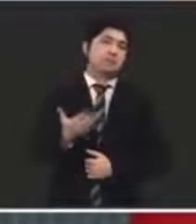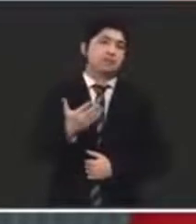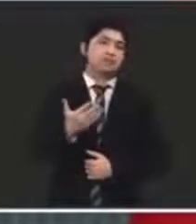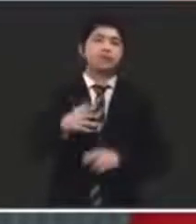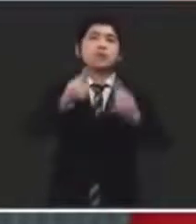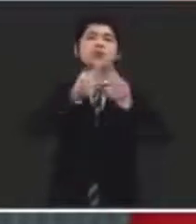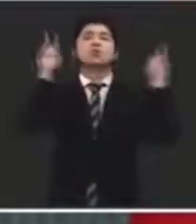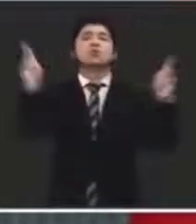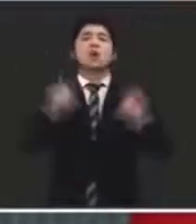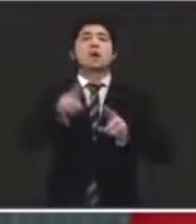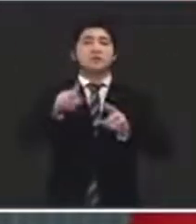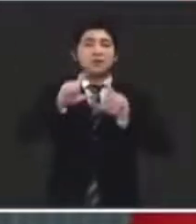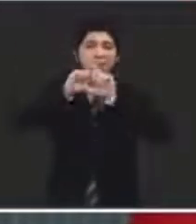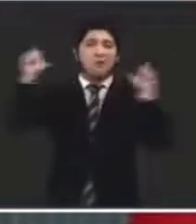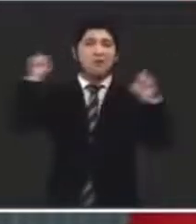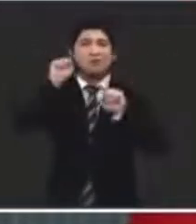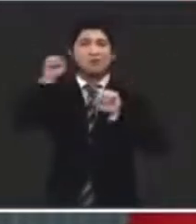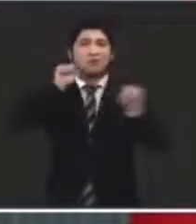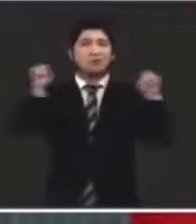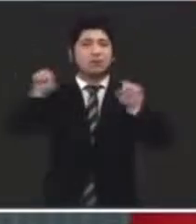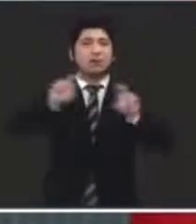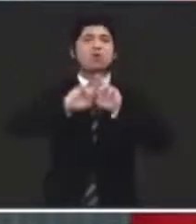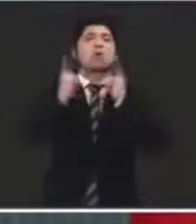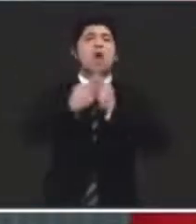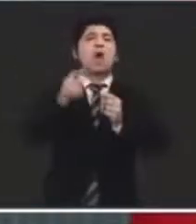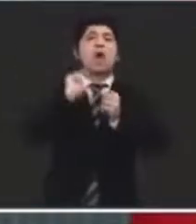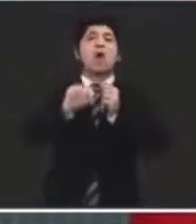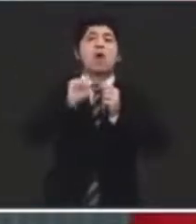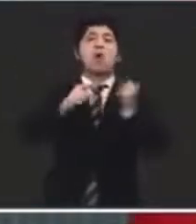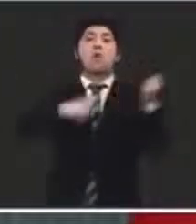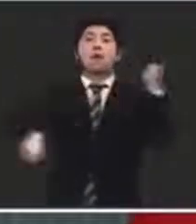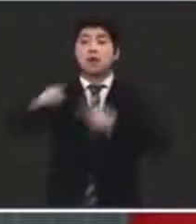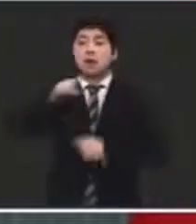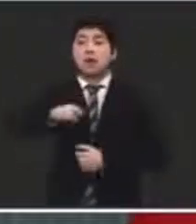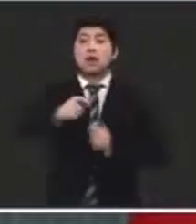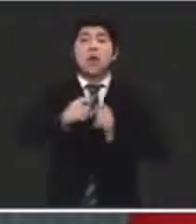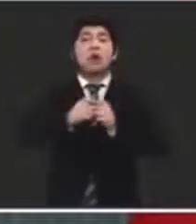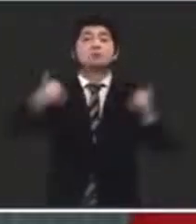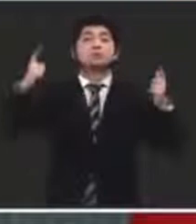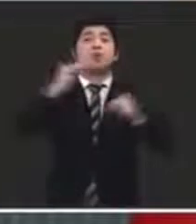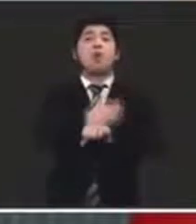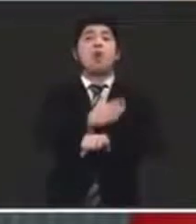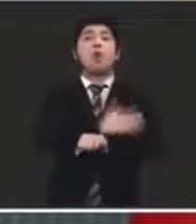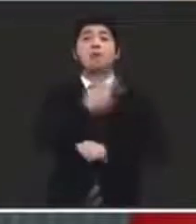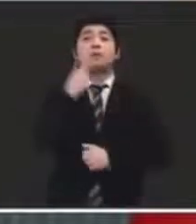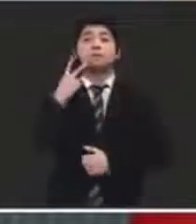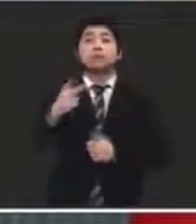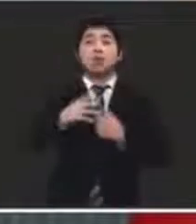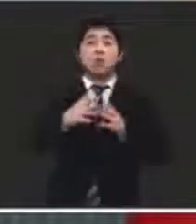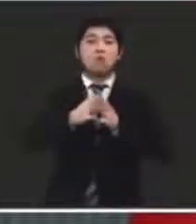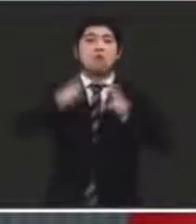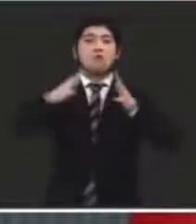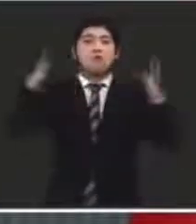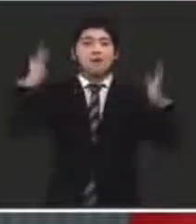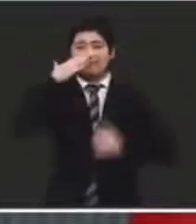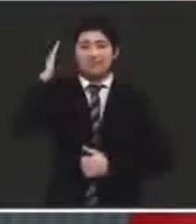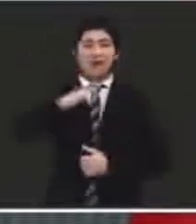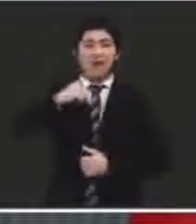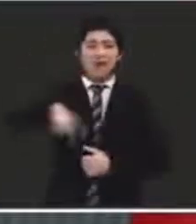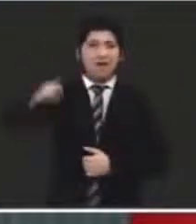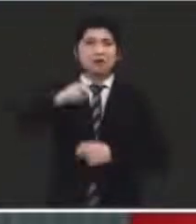uluslararası kuruluşlar küresel ekonominin ve gelişmiş ülkelerin büyüme beklentilerini